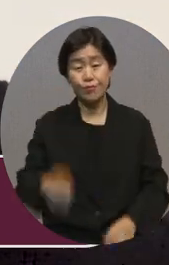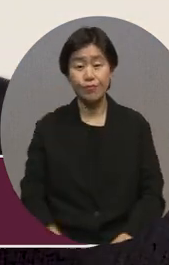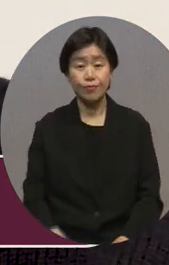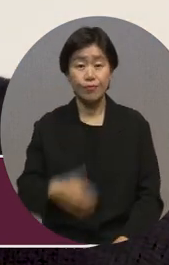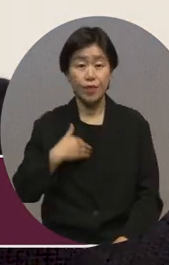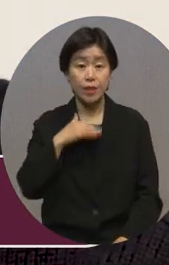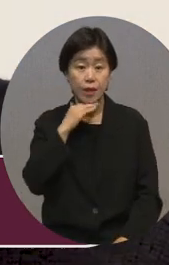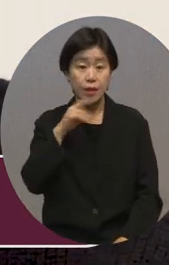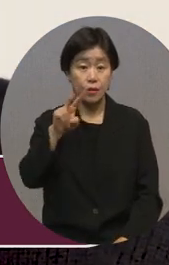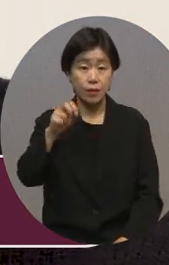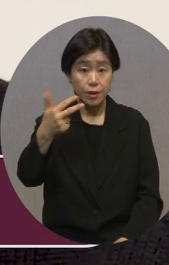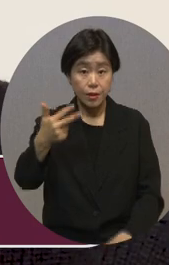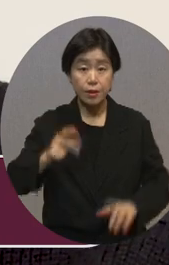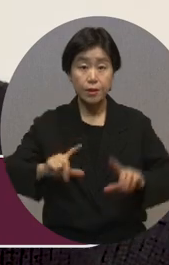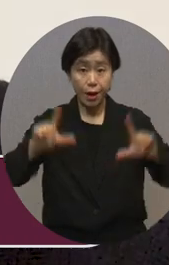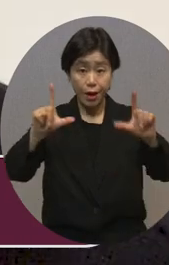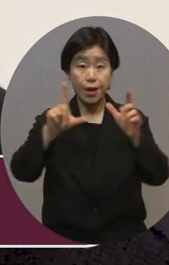때 이제